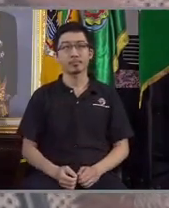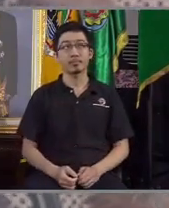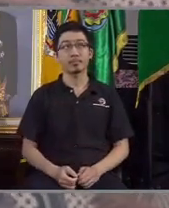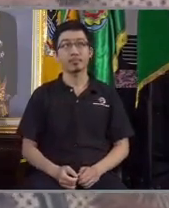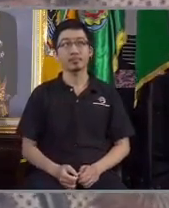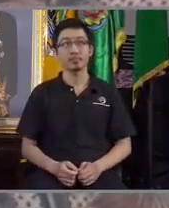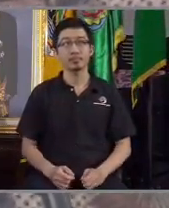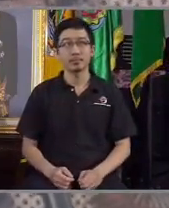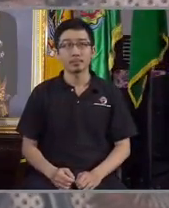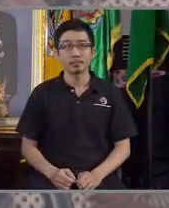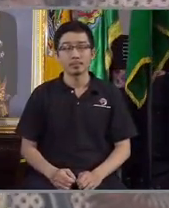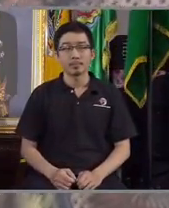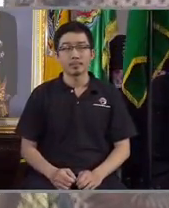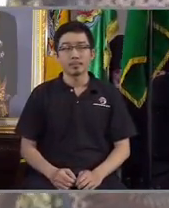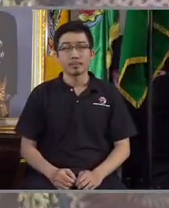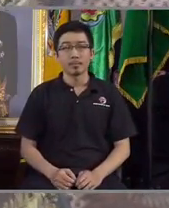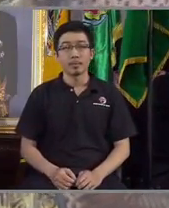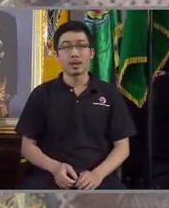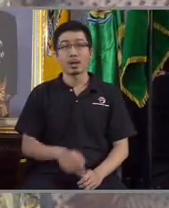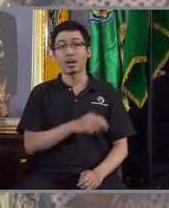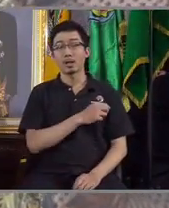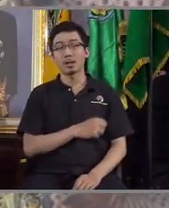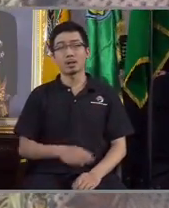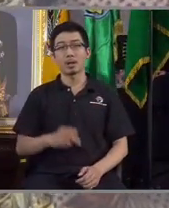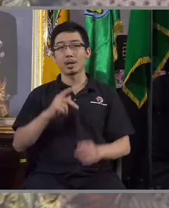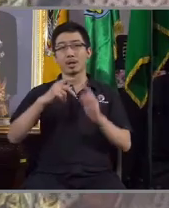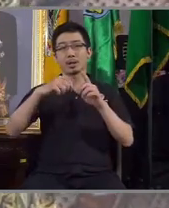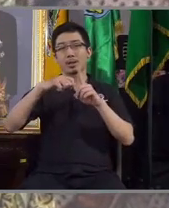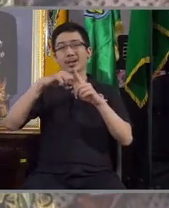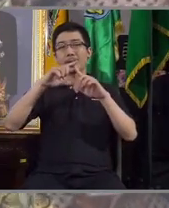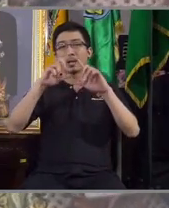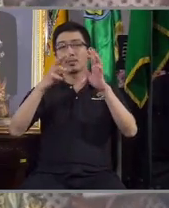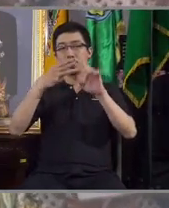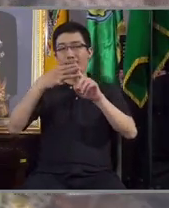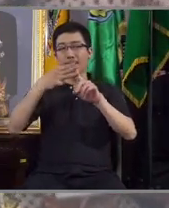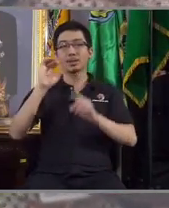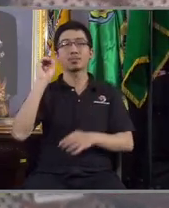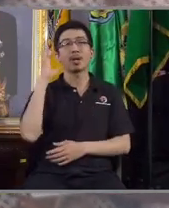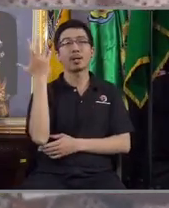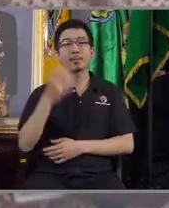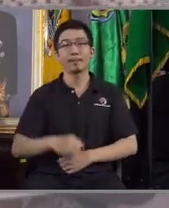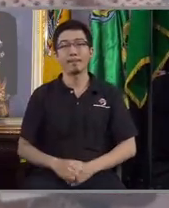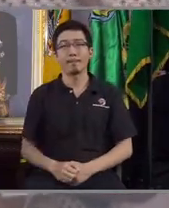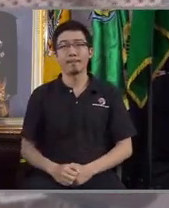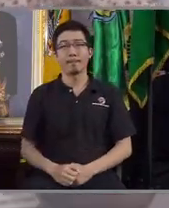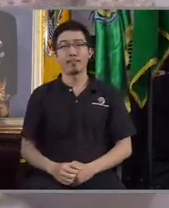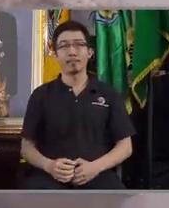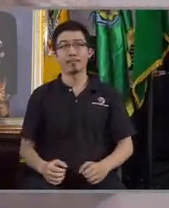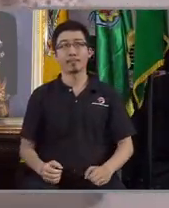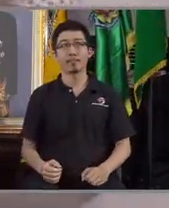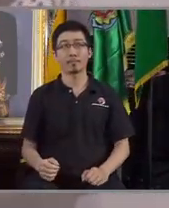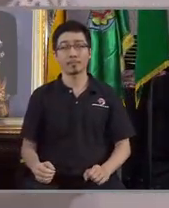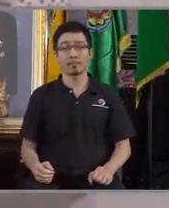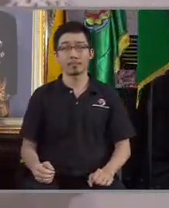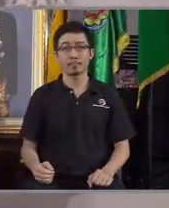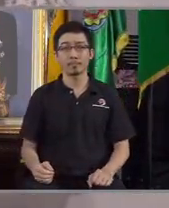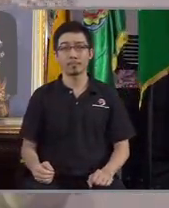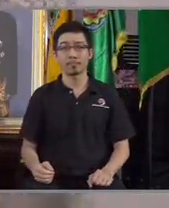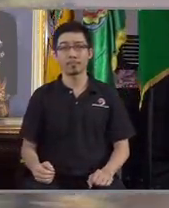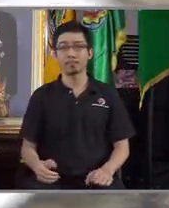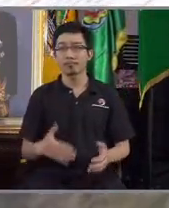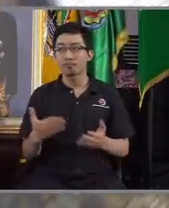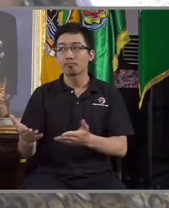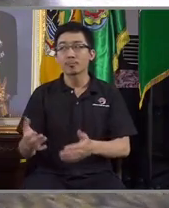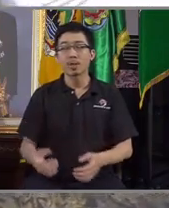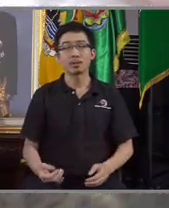dari Kabupaten Semarang, Bupati Semarang, wah, Bapak Dr. Haji Munjirin SPUG, mungkin bisa di tempat